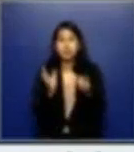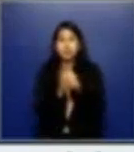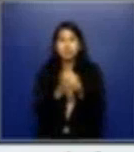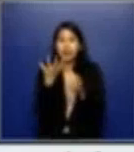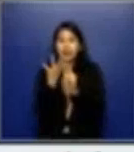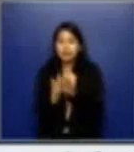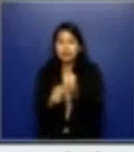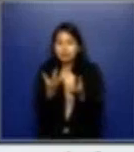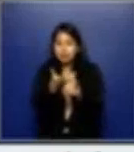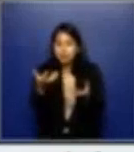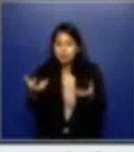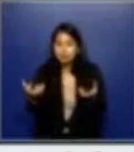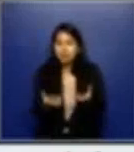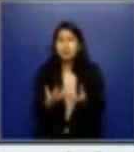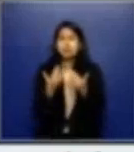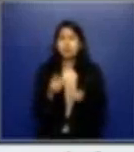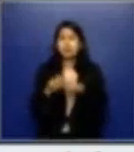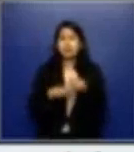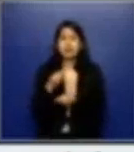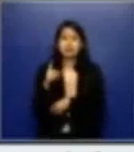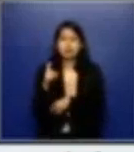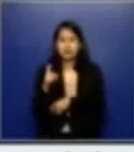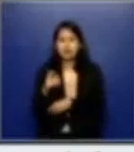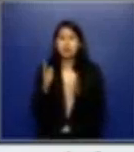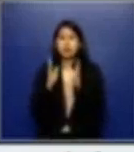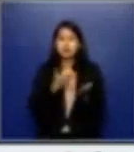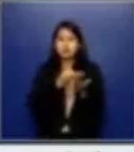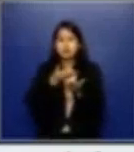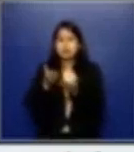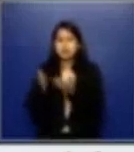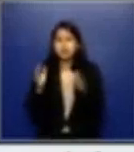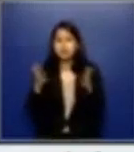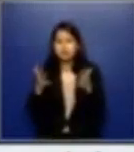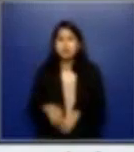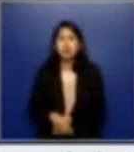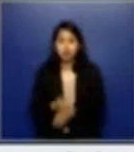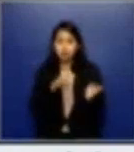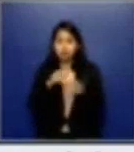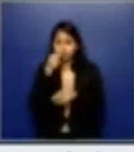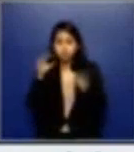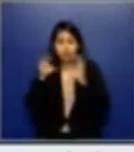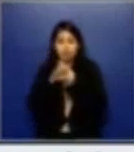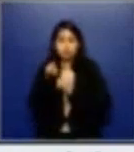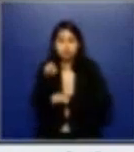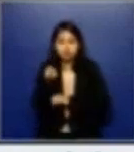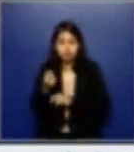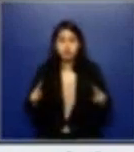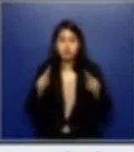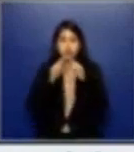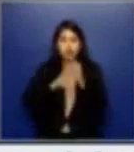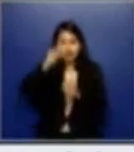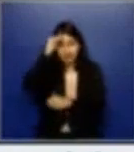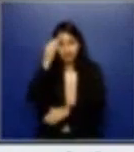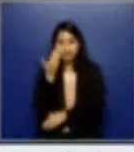ต็มก็วันนี้มันขายไม่ได้กำลังซื้อไม่มีนี่ของจริงแล้วดูอีกสักภาพสดๆร้อนๆเลยครับที่กระทรวงศึกษาธิ